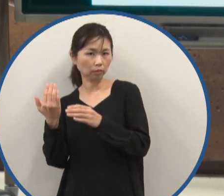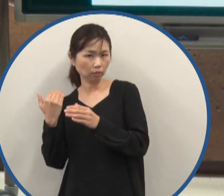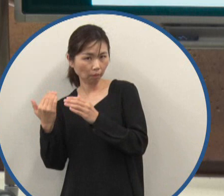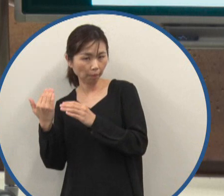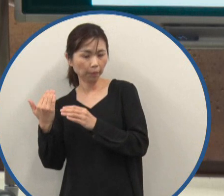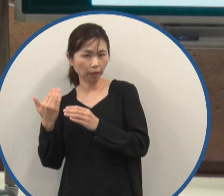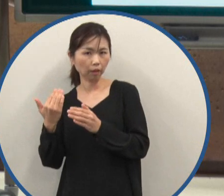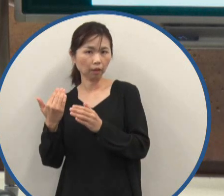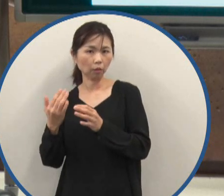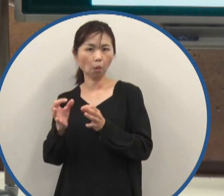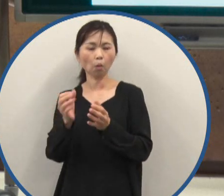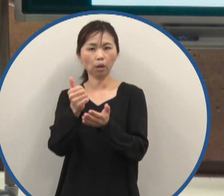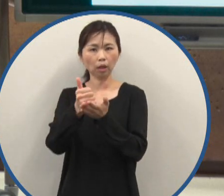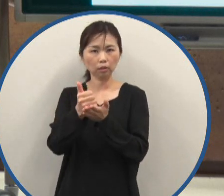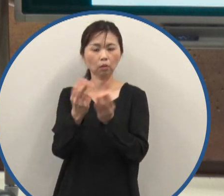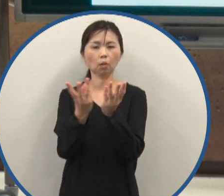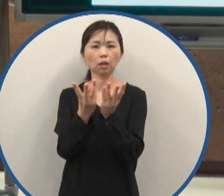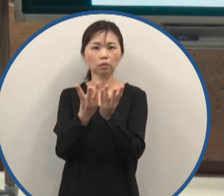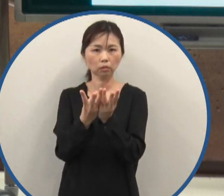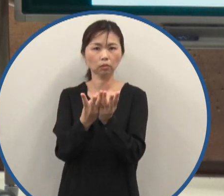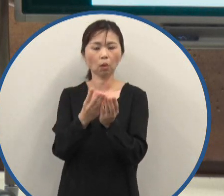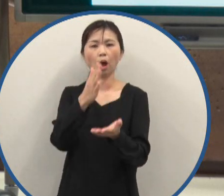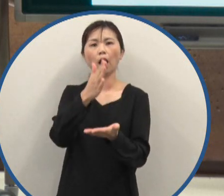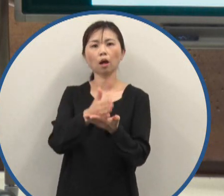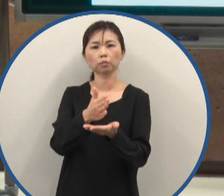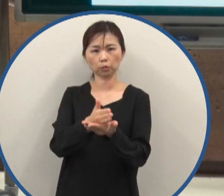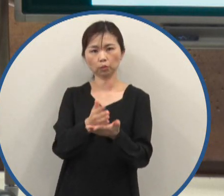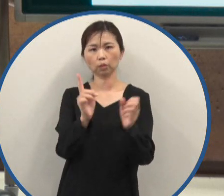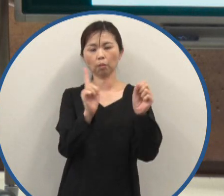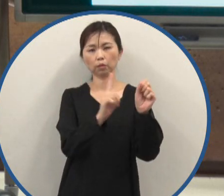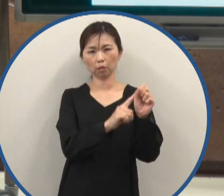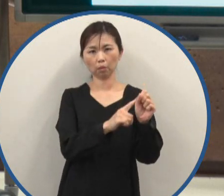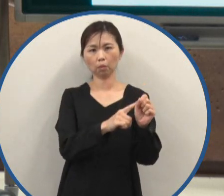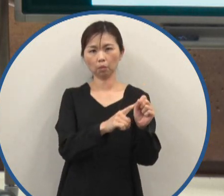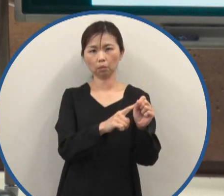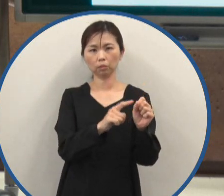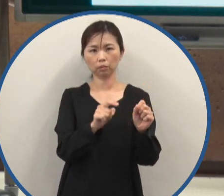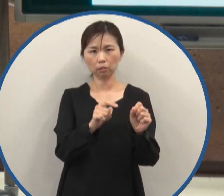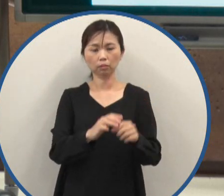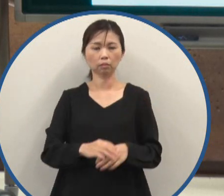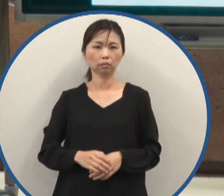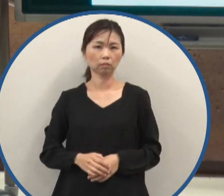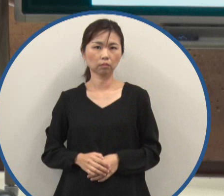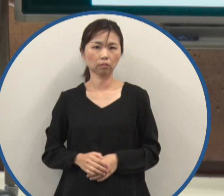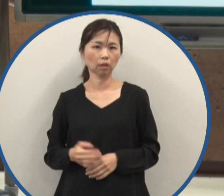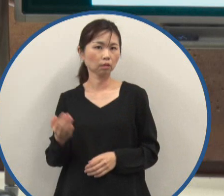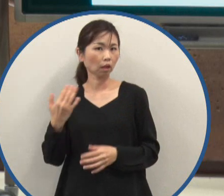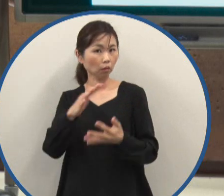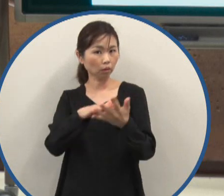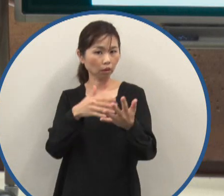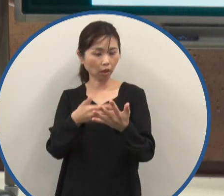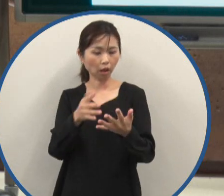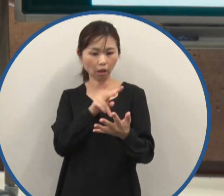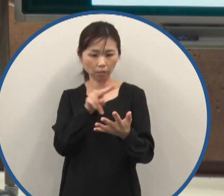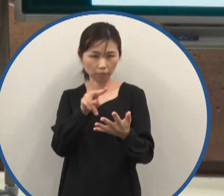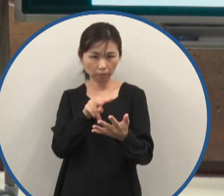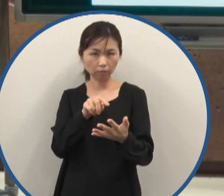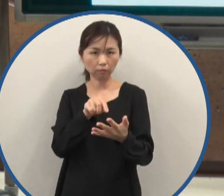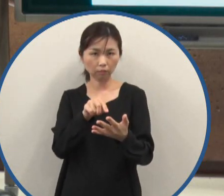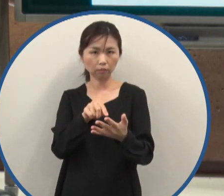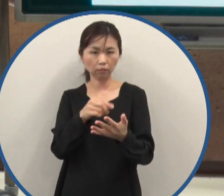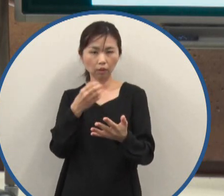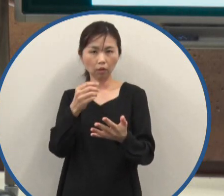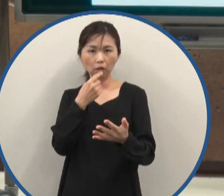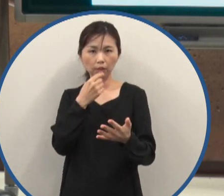ていたかなというふうに思っておりまして、先ほどの入店客の増減で見るとですね、まあ、休日なん